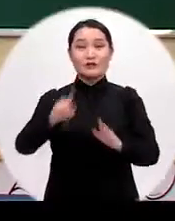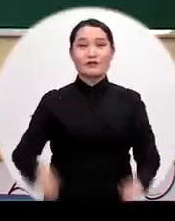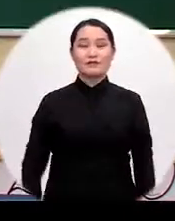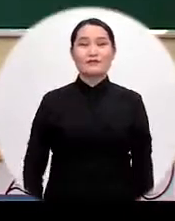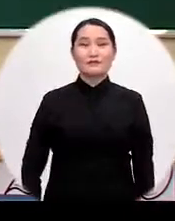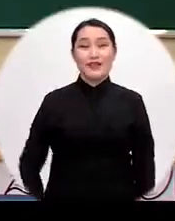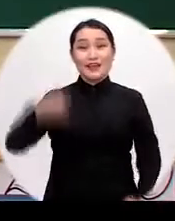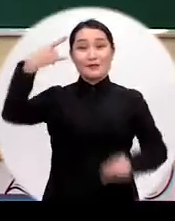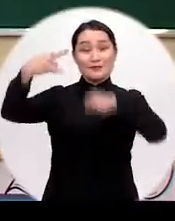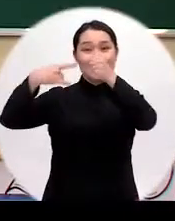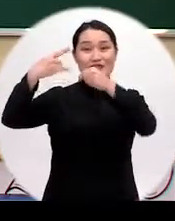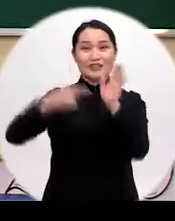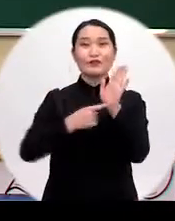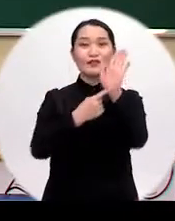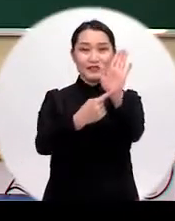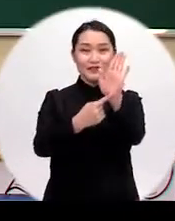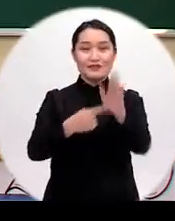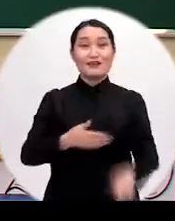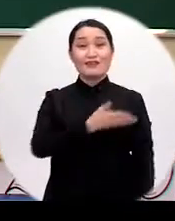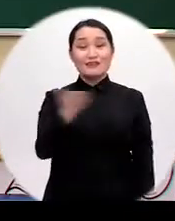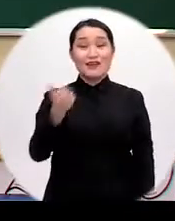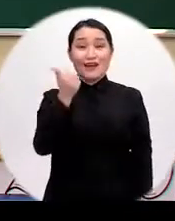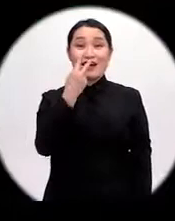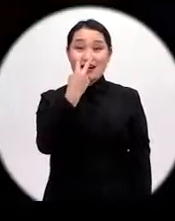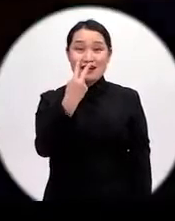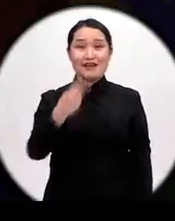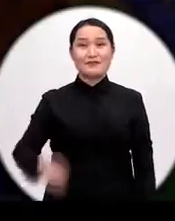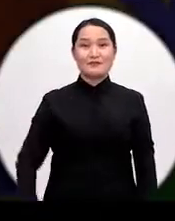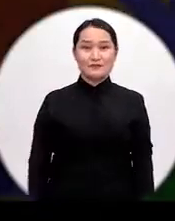багш нь нэгэн бичлэгийг үзүүлээ. Цөмөрөө тухлан сууж үзээрэй.